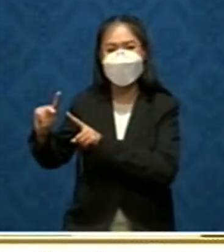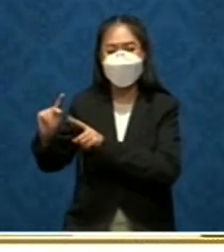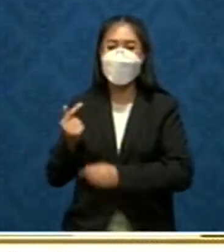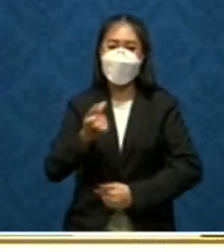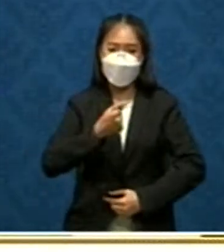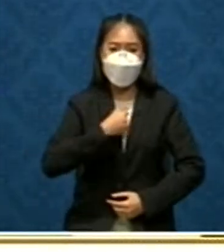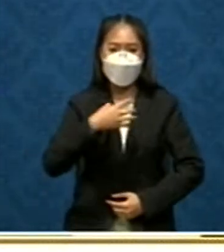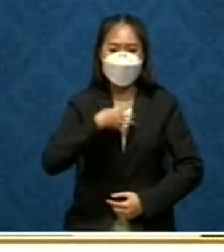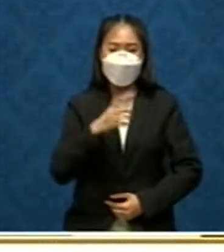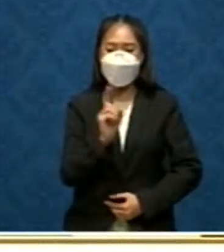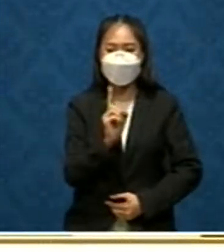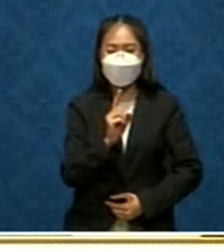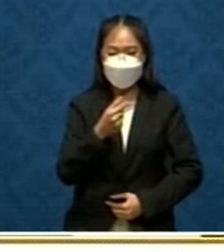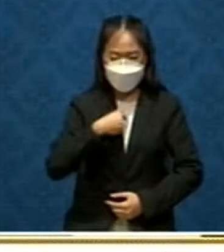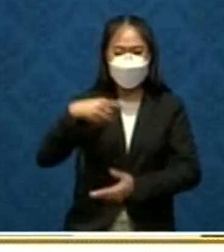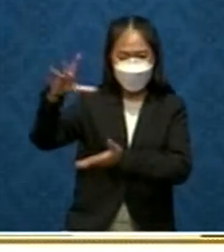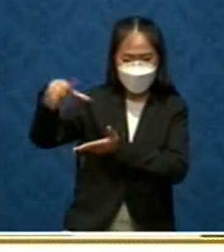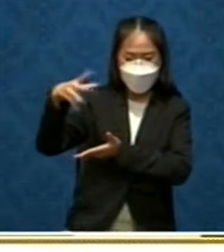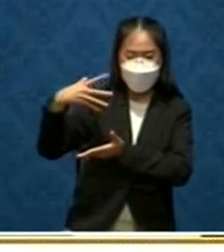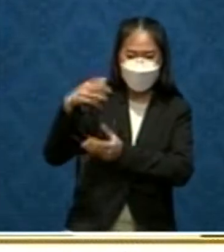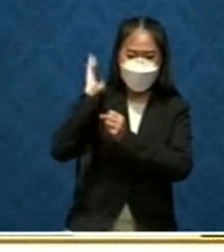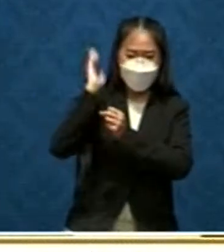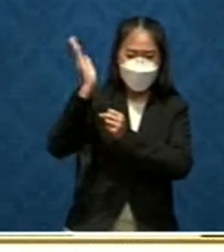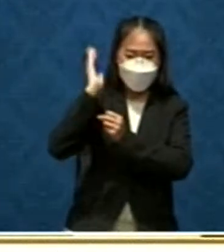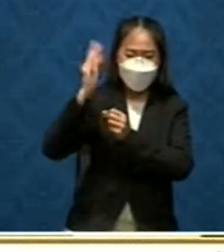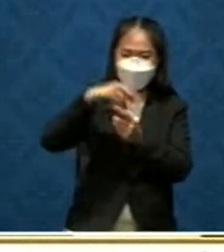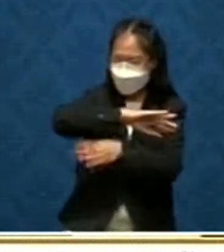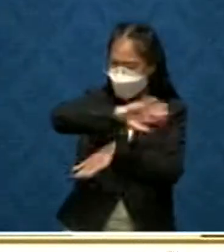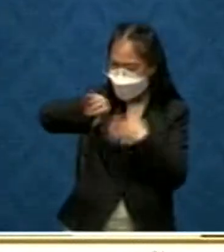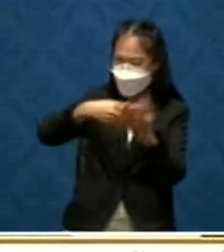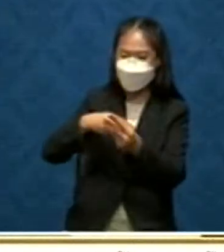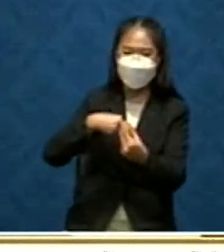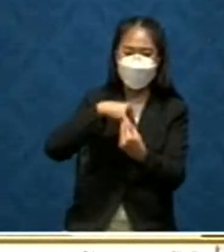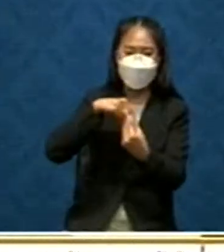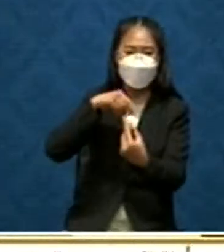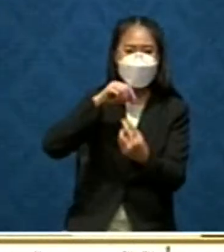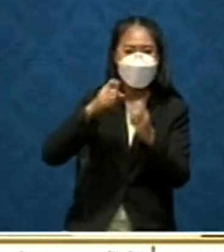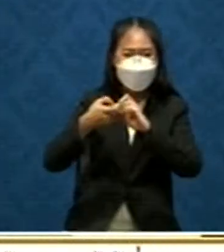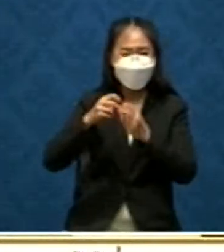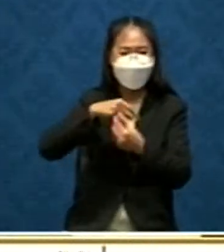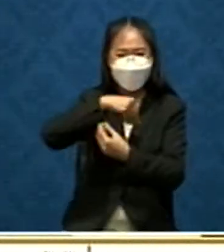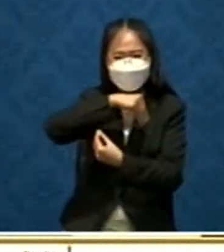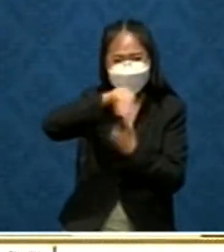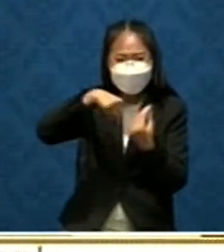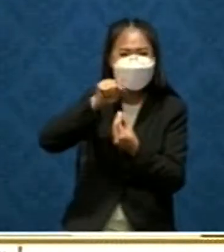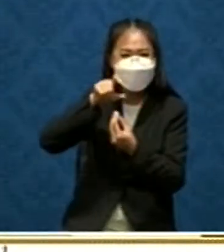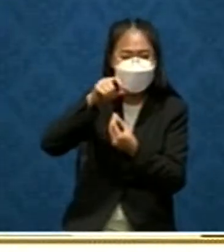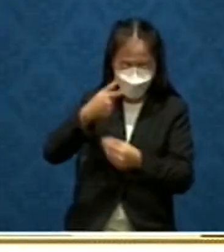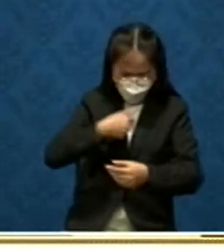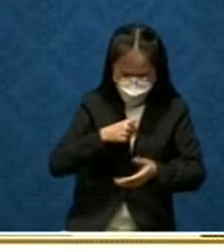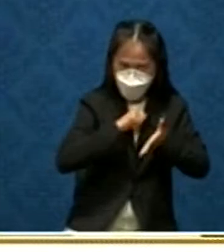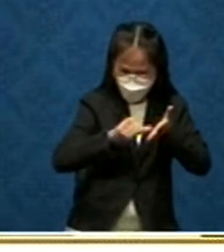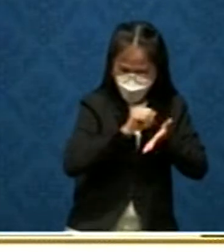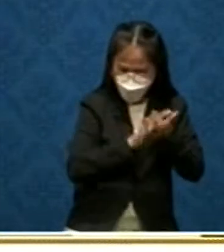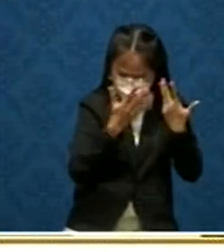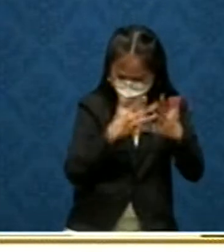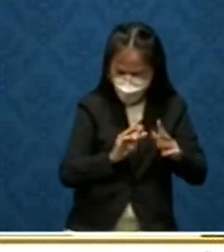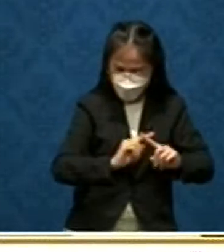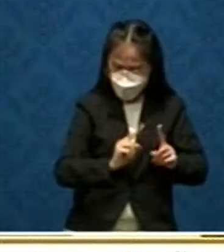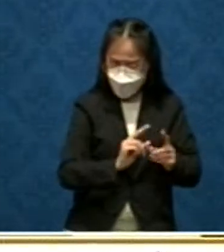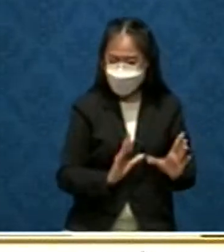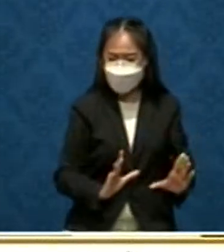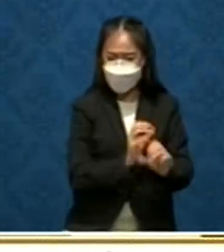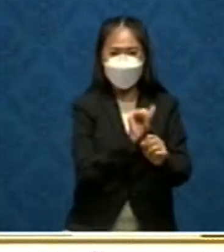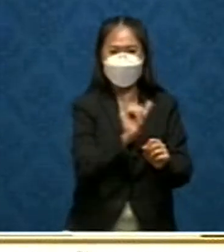ผมอยากกลบเรยนวพรอมมาทั้หมดหอวดเชิรฐฐéralดน่ผมทอมโแล้วแต่ยไม่เกิดผล